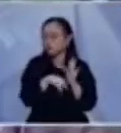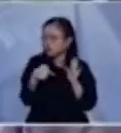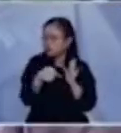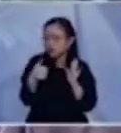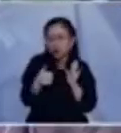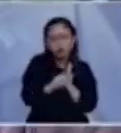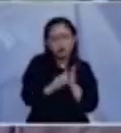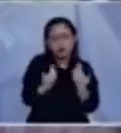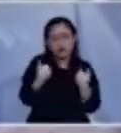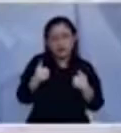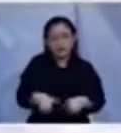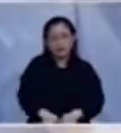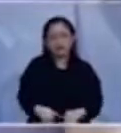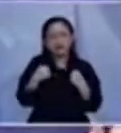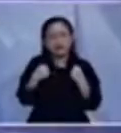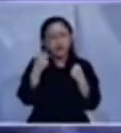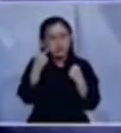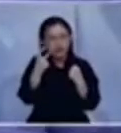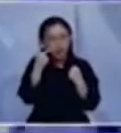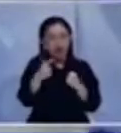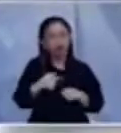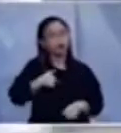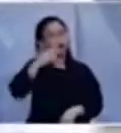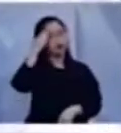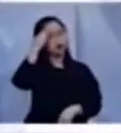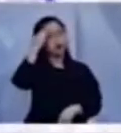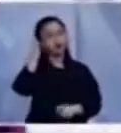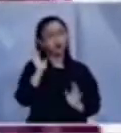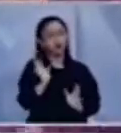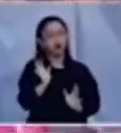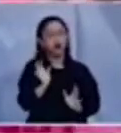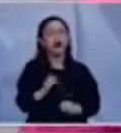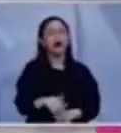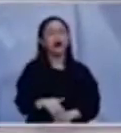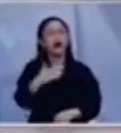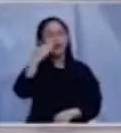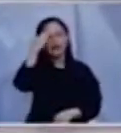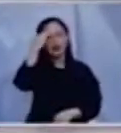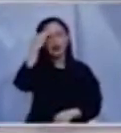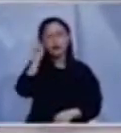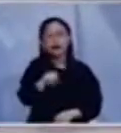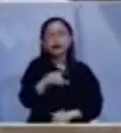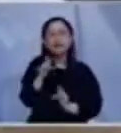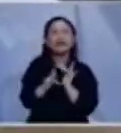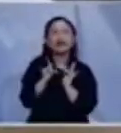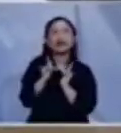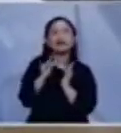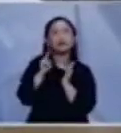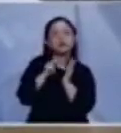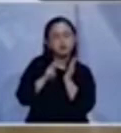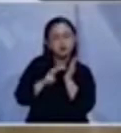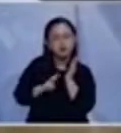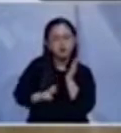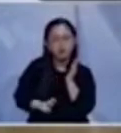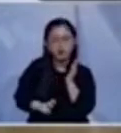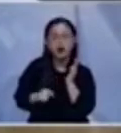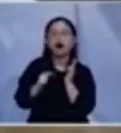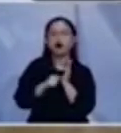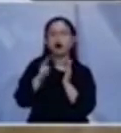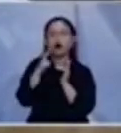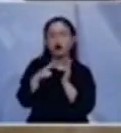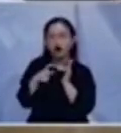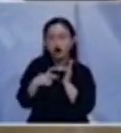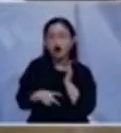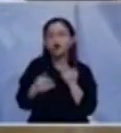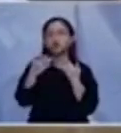sebagai manusia ya jaga kesehatan. Udah tahu sih. Infonya dari mana tuh, Pak? Dari internet sih. Semoga sih